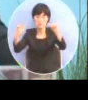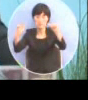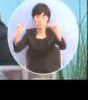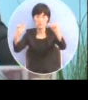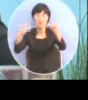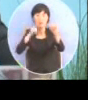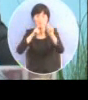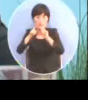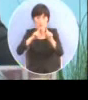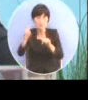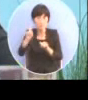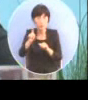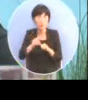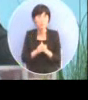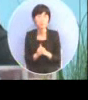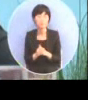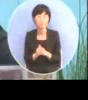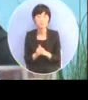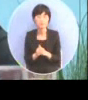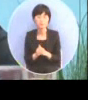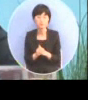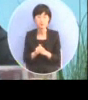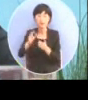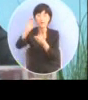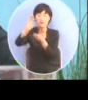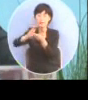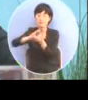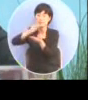Trong thời gian thứ nhất đoạn 5 từ câu 10 đến câu 13 nói gì?